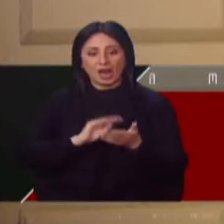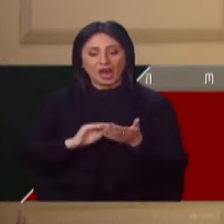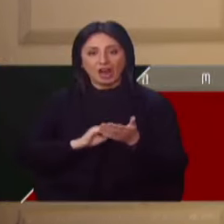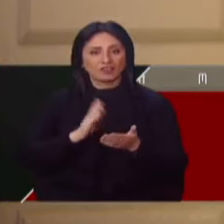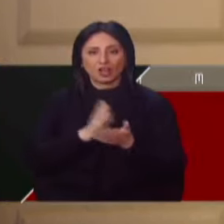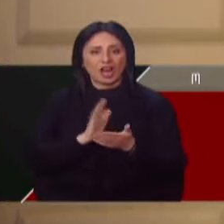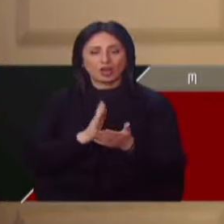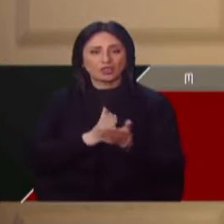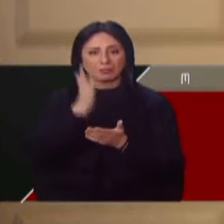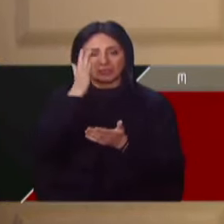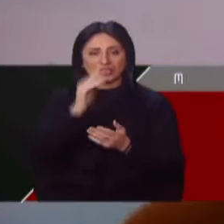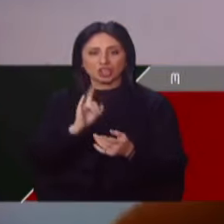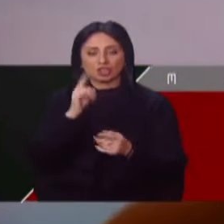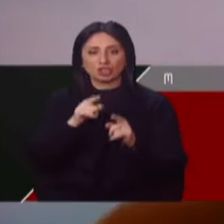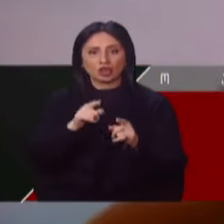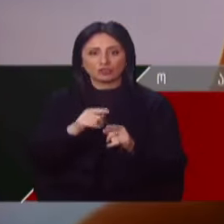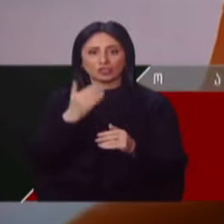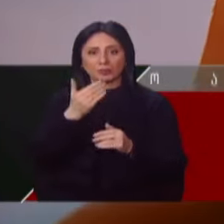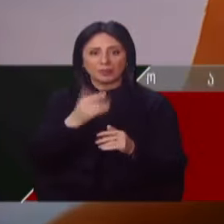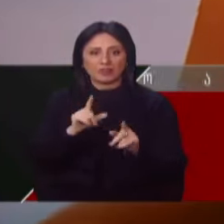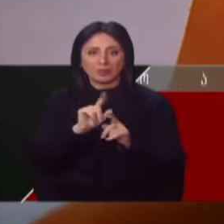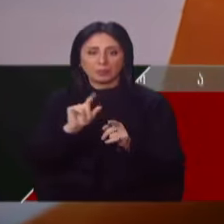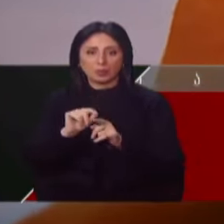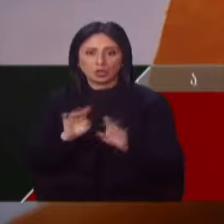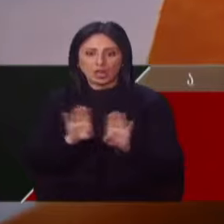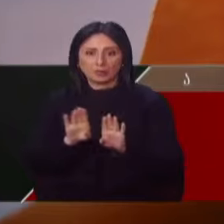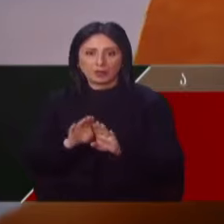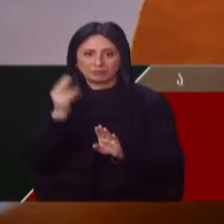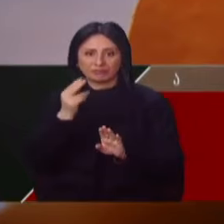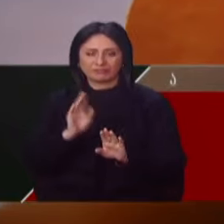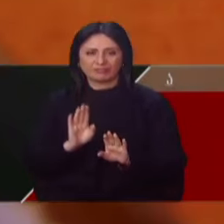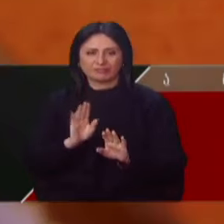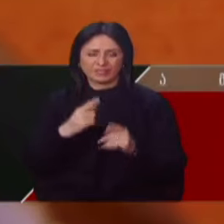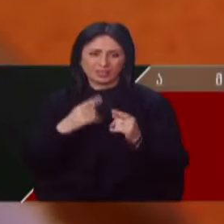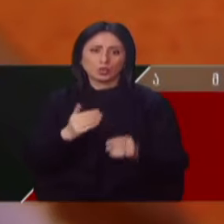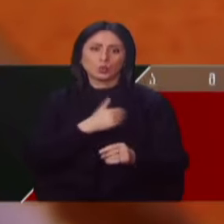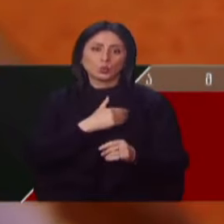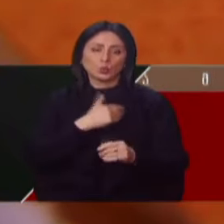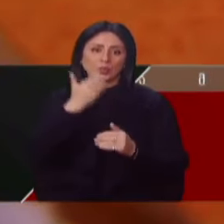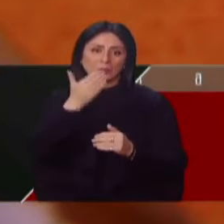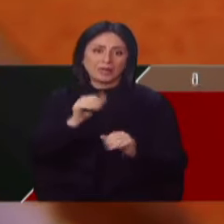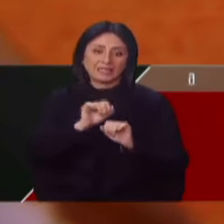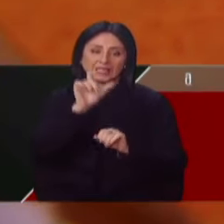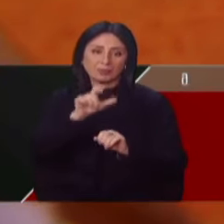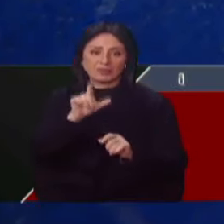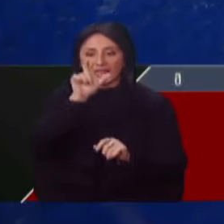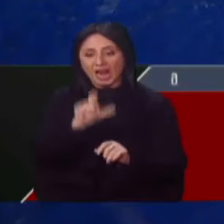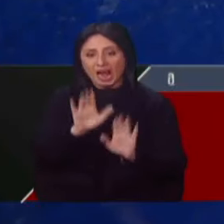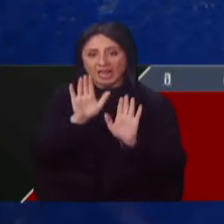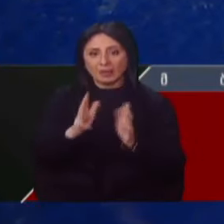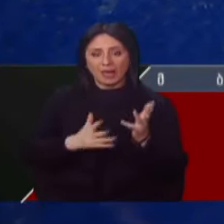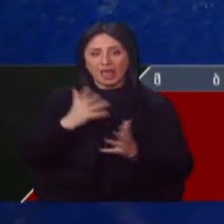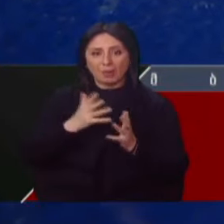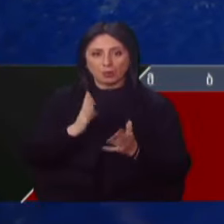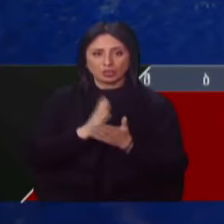არ ჰქონიათ მიზანი, რომ თოჯინები მათი პროტოტიპების იდენტურები ყოფილიყვნენ. Უნდოდათ, რომ მათი გმირები ადამიანური